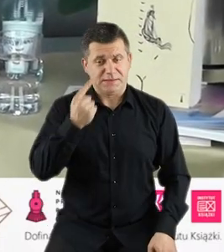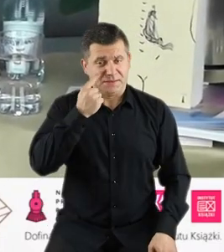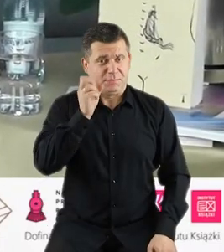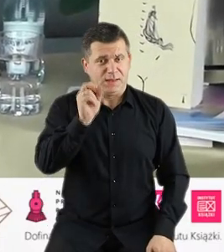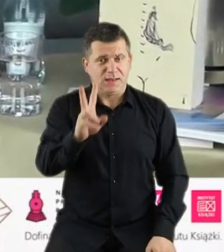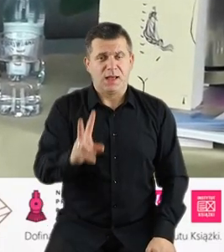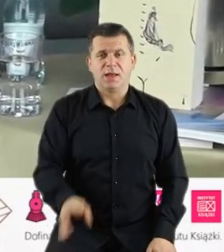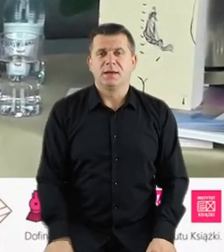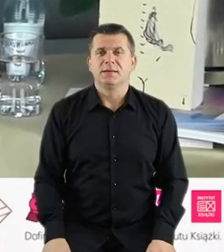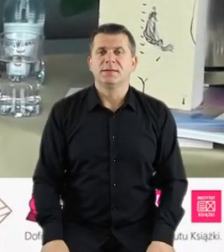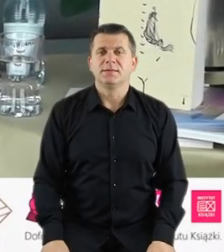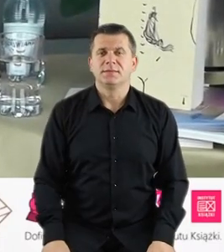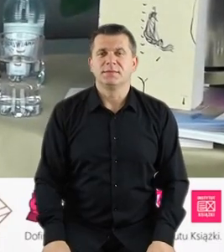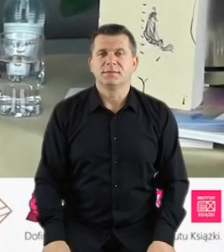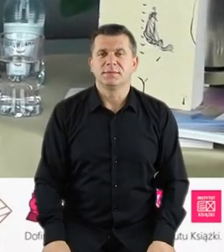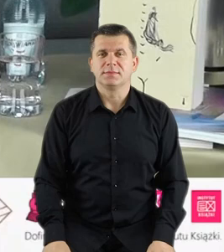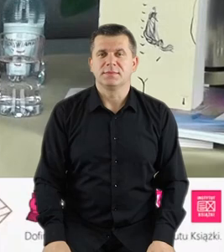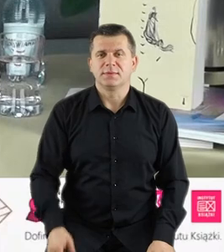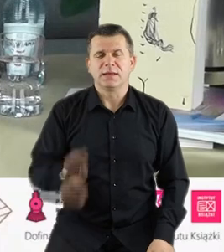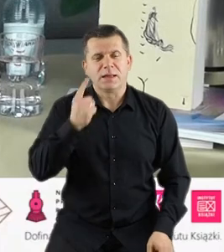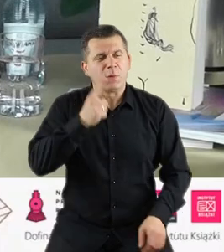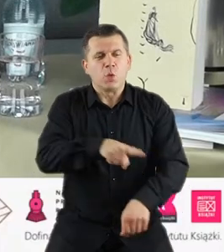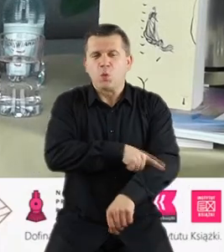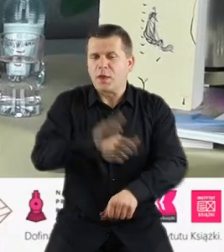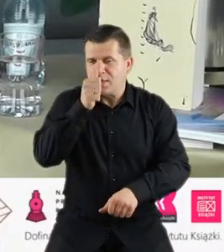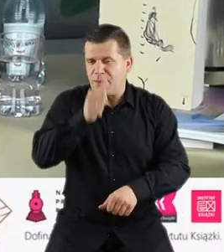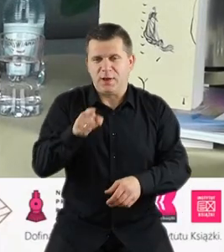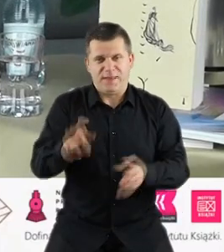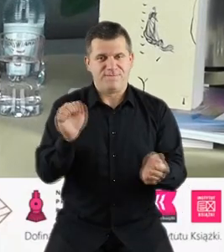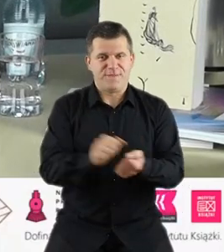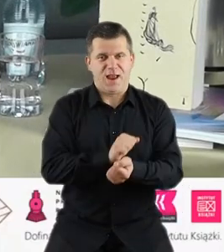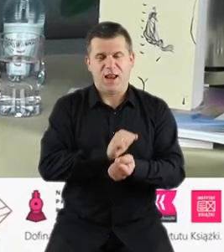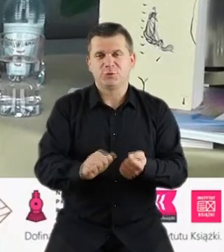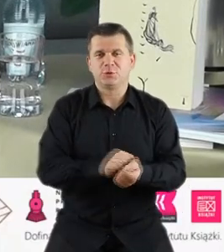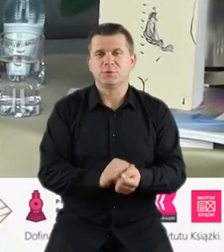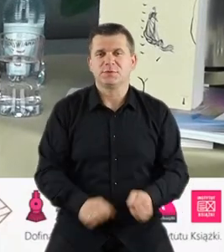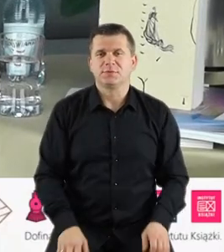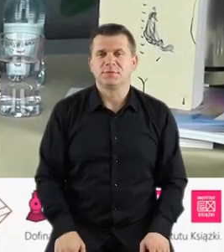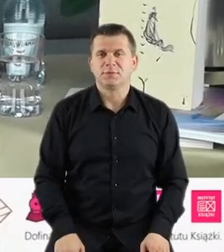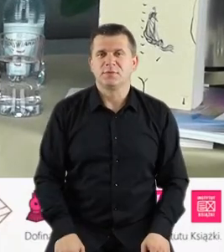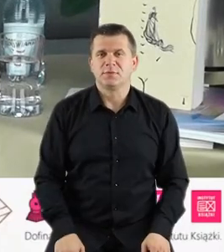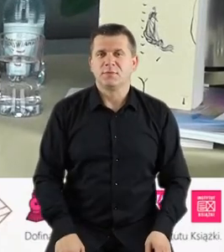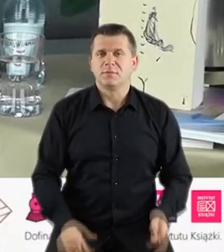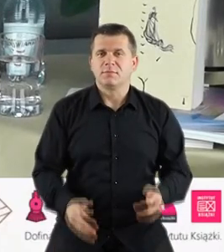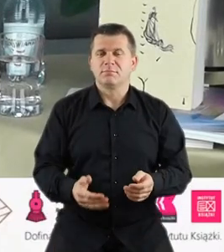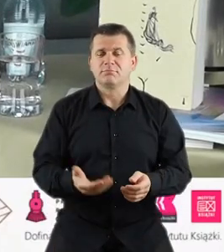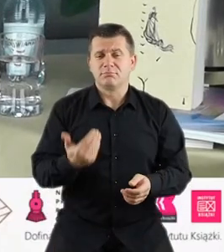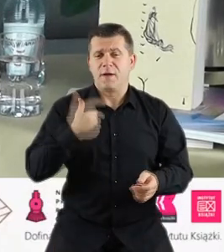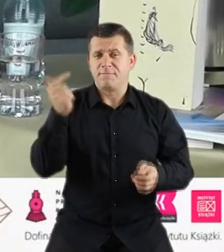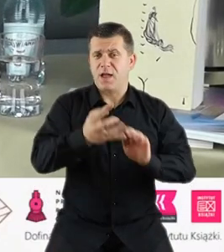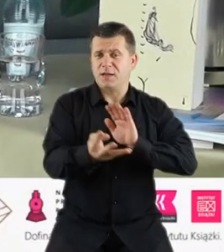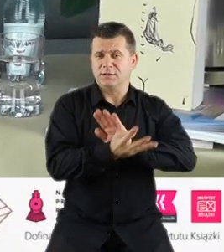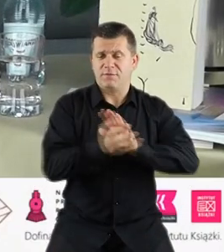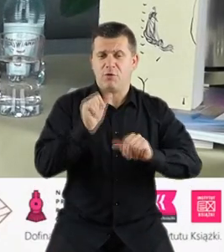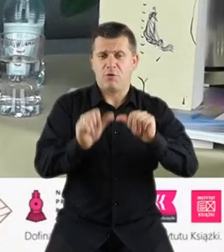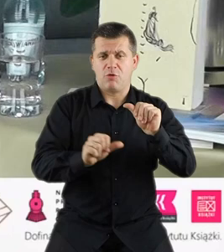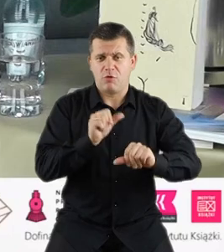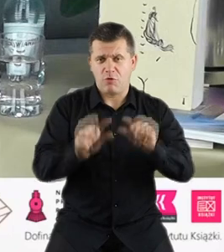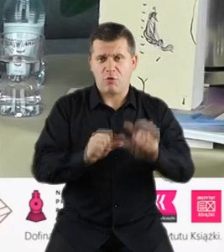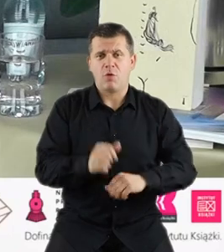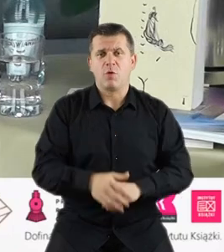chyba tak. chyba już dłużej nie mogłam z tym walczyć. Tak. Mhm. Mapa ukazała się pod koniec 2019